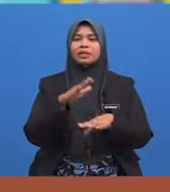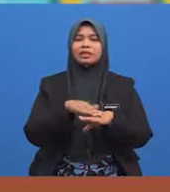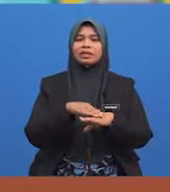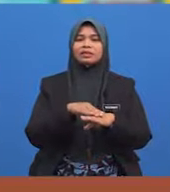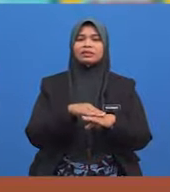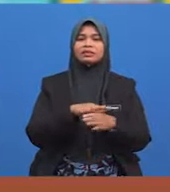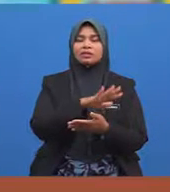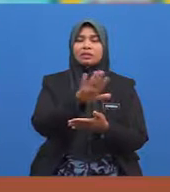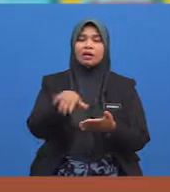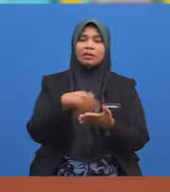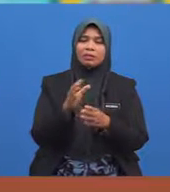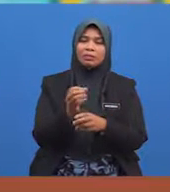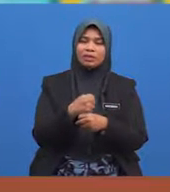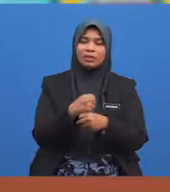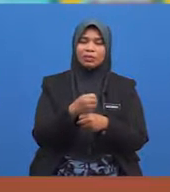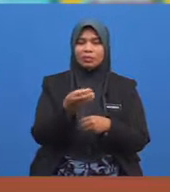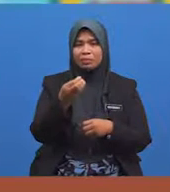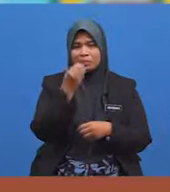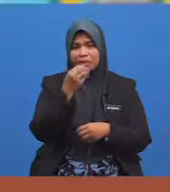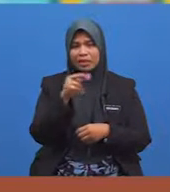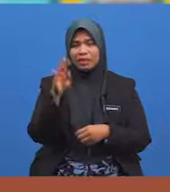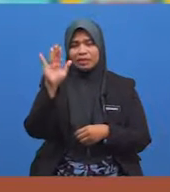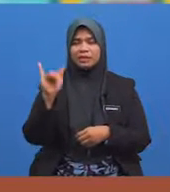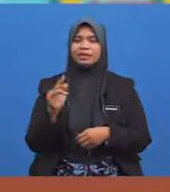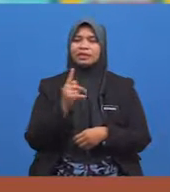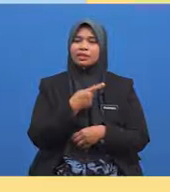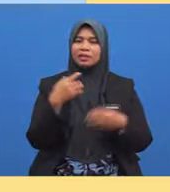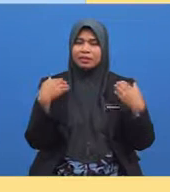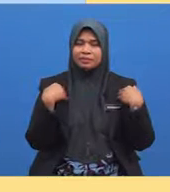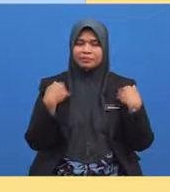bentuk makanan yang kita ada pada hari ini.